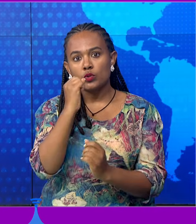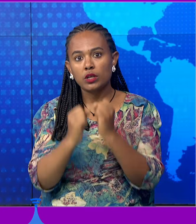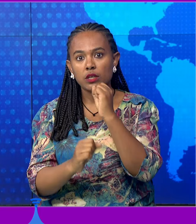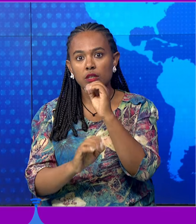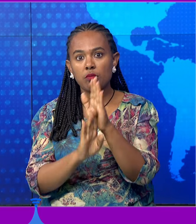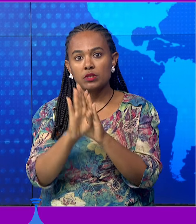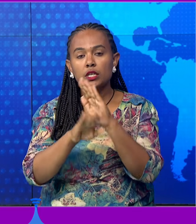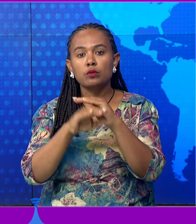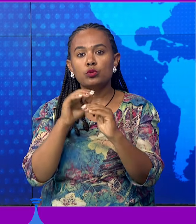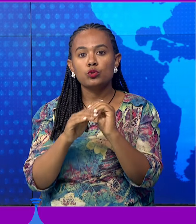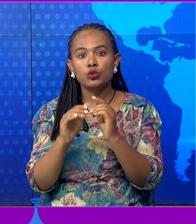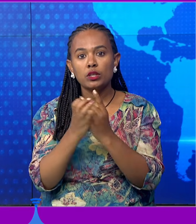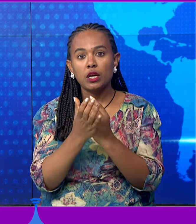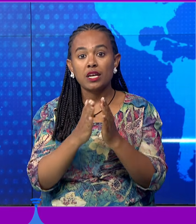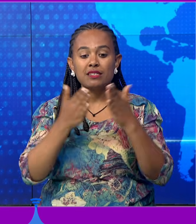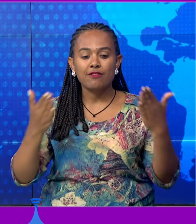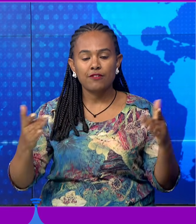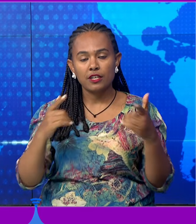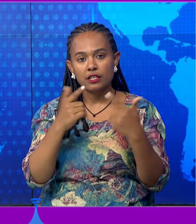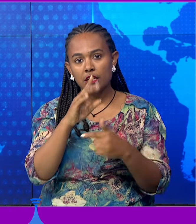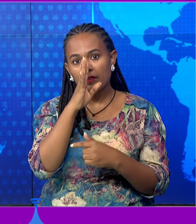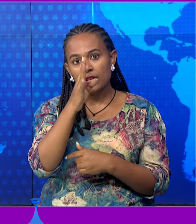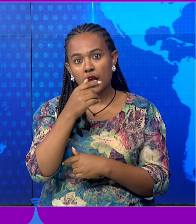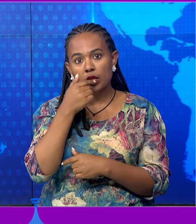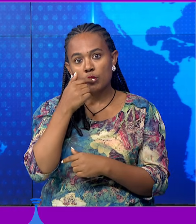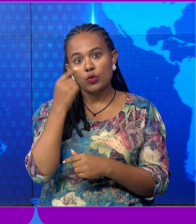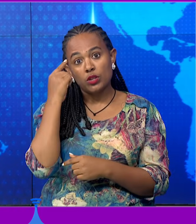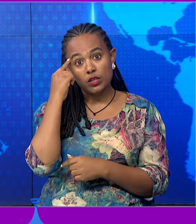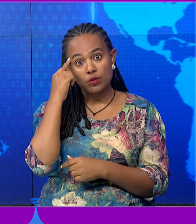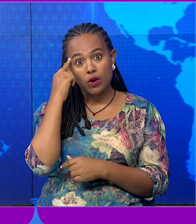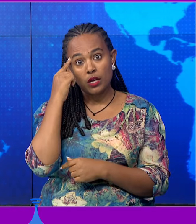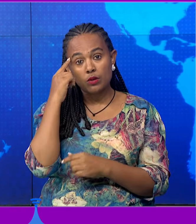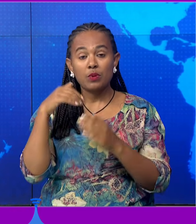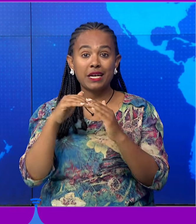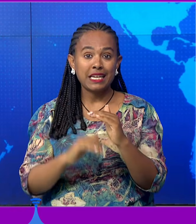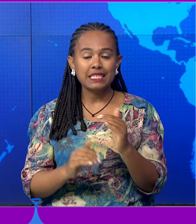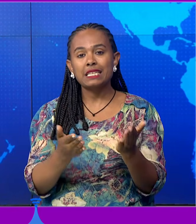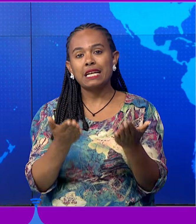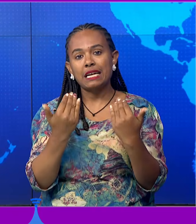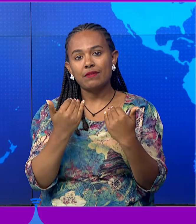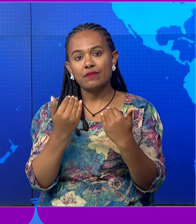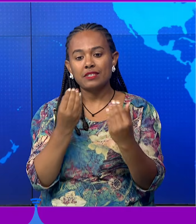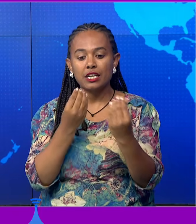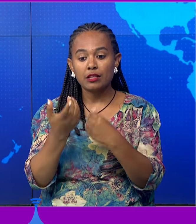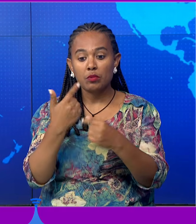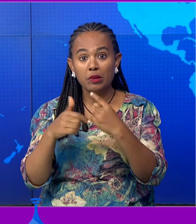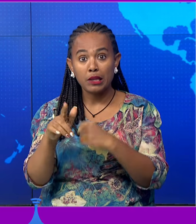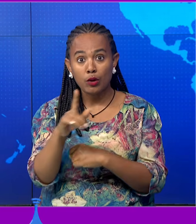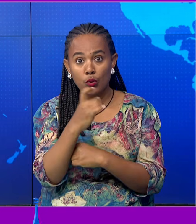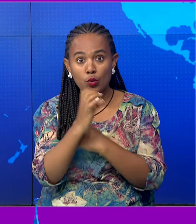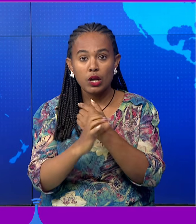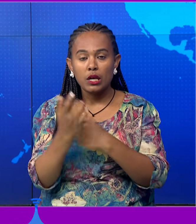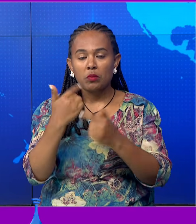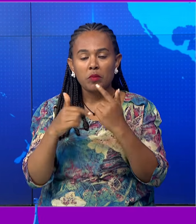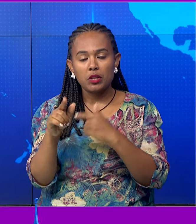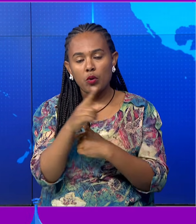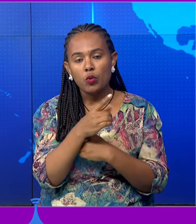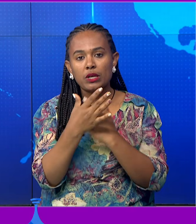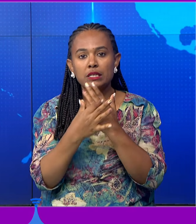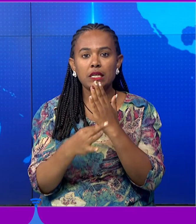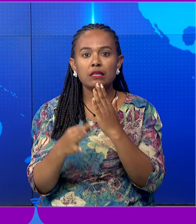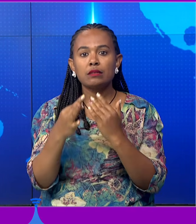ምቹ ሁኔታና ሰፊ የገበያ እድል ይፈጥራል ተብሎ ይታሰባል። በቀነሰ ታሪፍ ሸቀጥ የሚመጣ ከሆነ ወደ ሀገር የሚመጣ ከሆነ የዘይት የስኳር